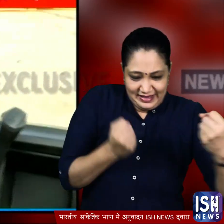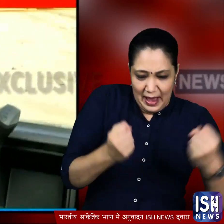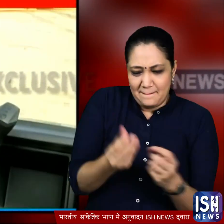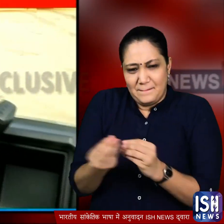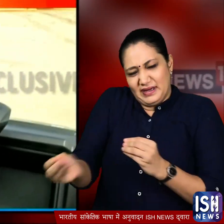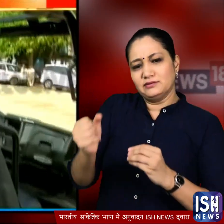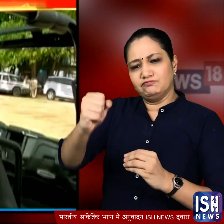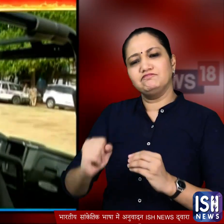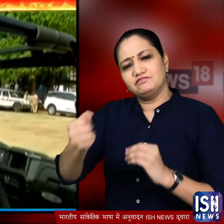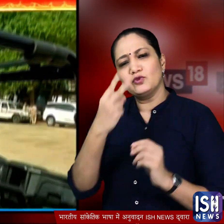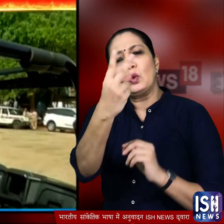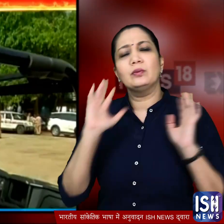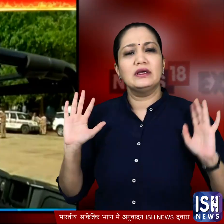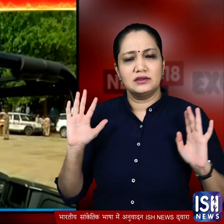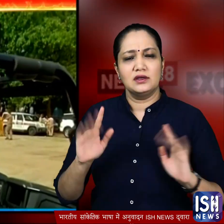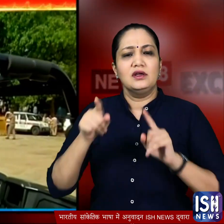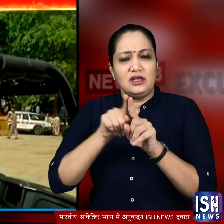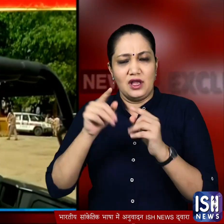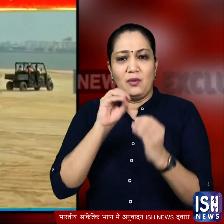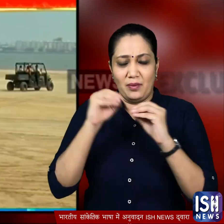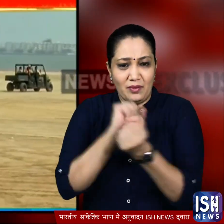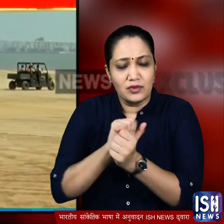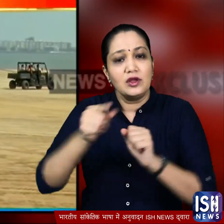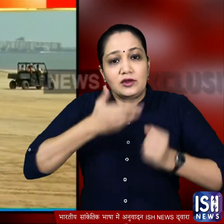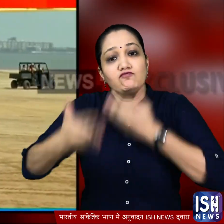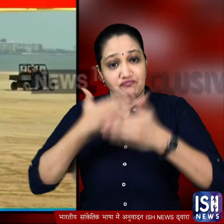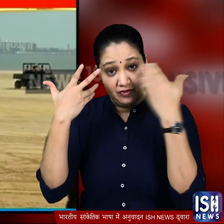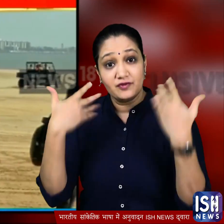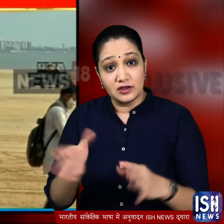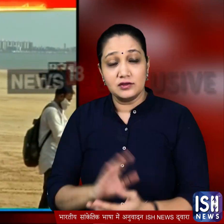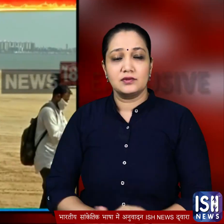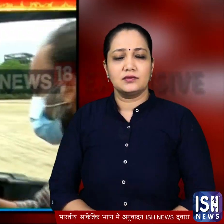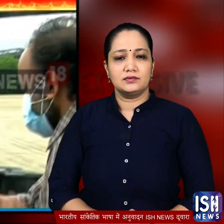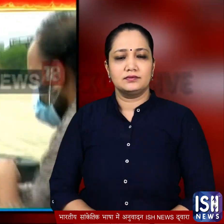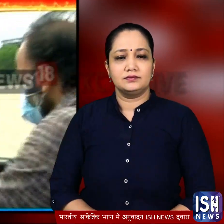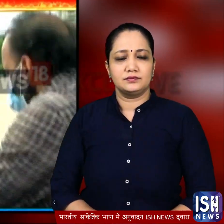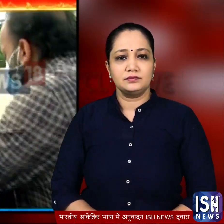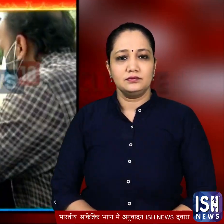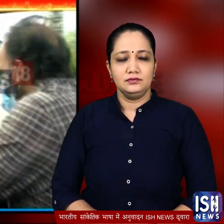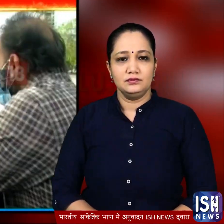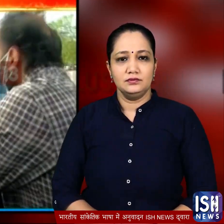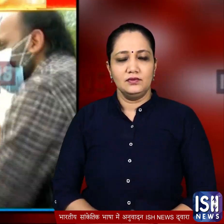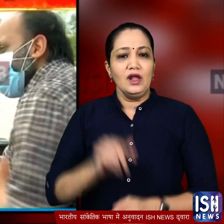बिल्कुल पास दिए गए हैं। मुंबई पुलिस के जवानों को ये गाड़ियां चलाने के लिए खास ट्रेनिंग दी जा चुकी है। लो